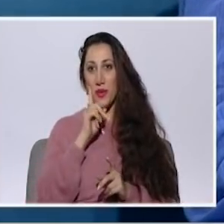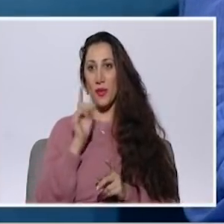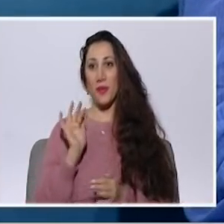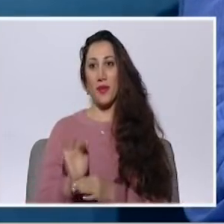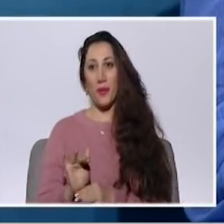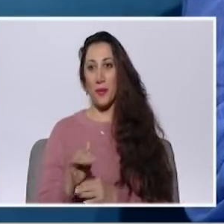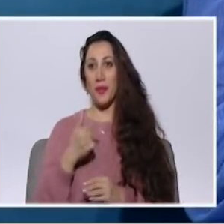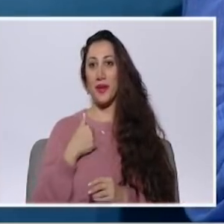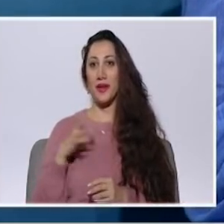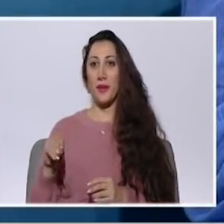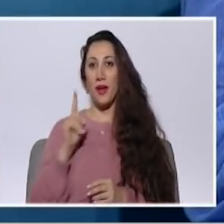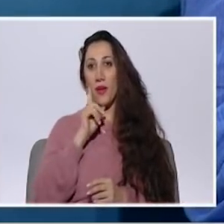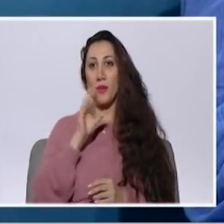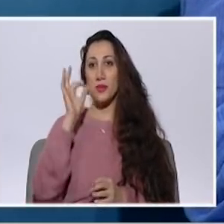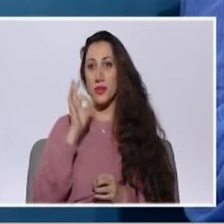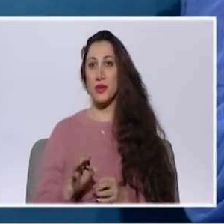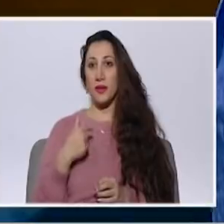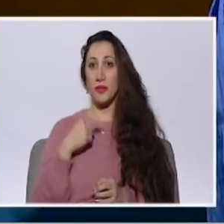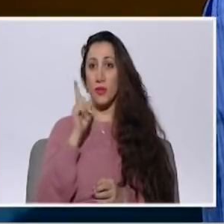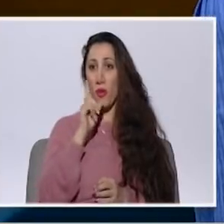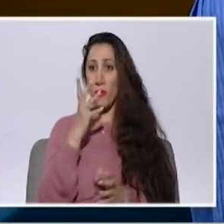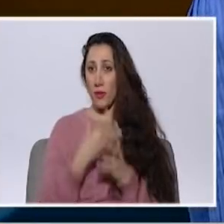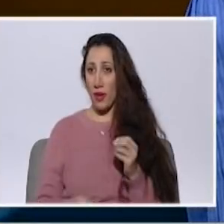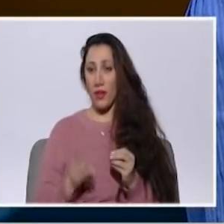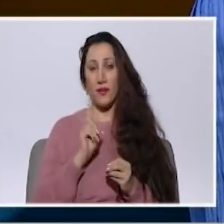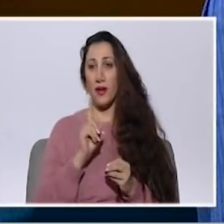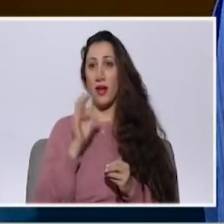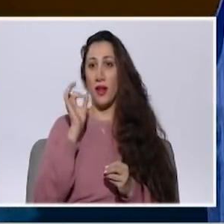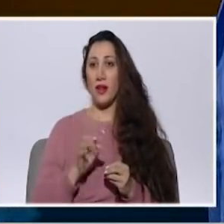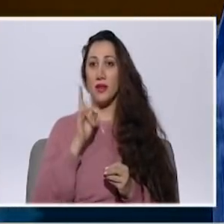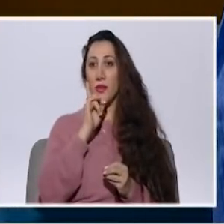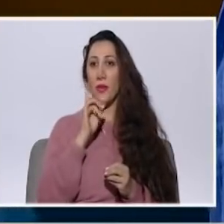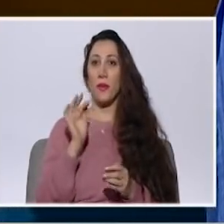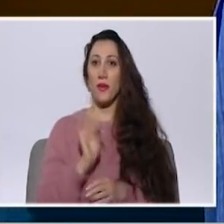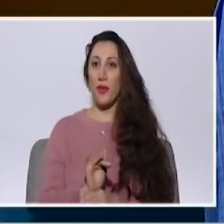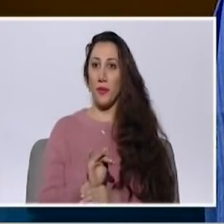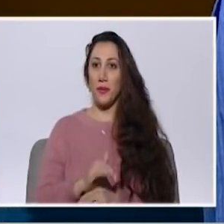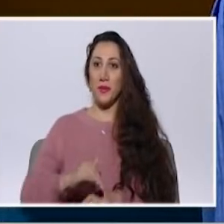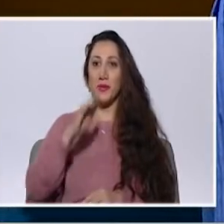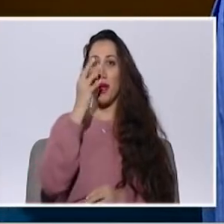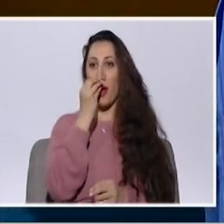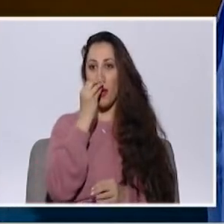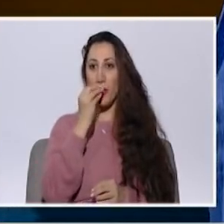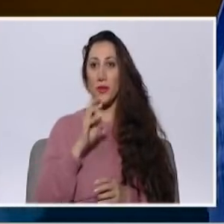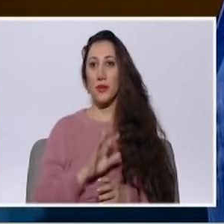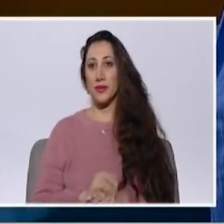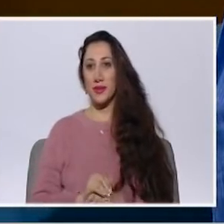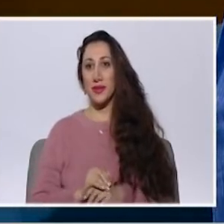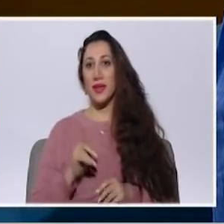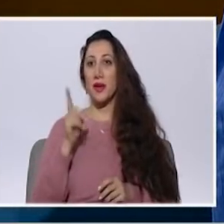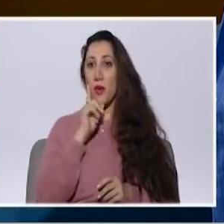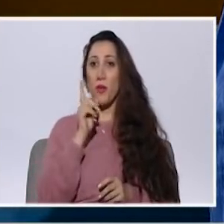ربت على فكره مش الام اللي انجبت. ويمكن احنا في المصريين مثلا يقول لك مرات الاب ربتهم